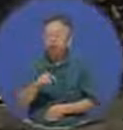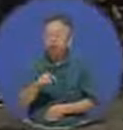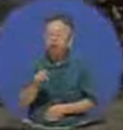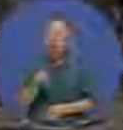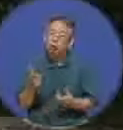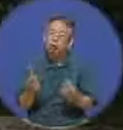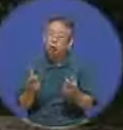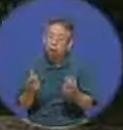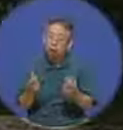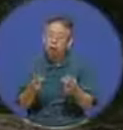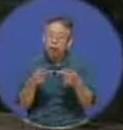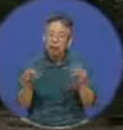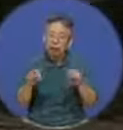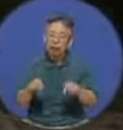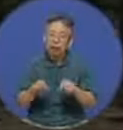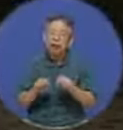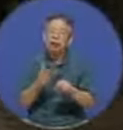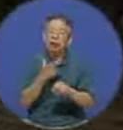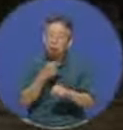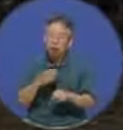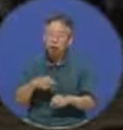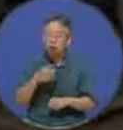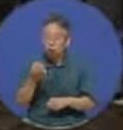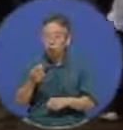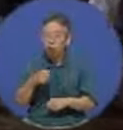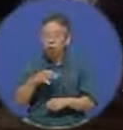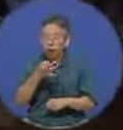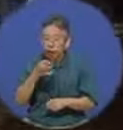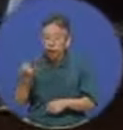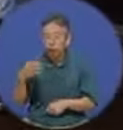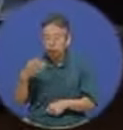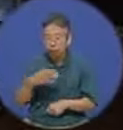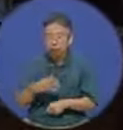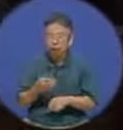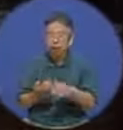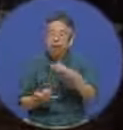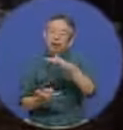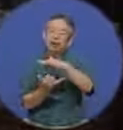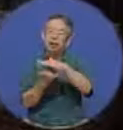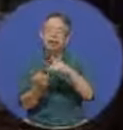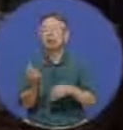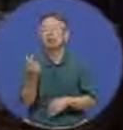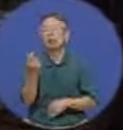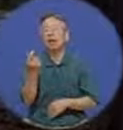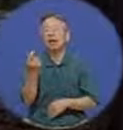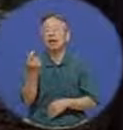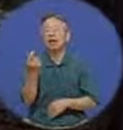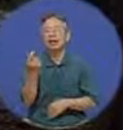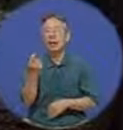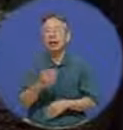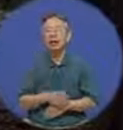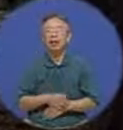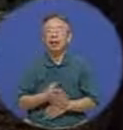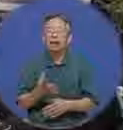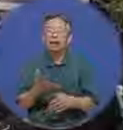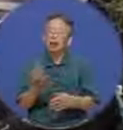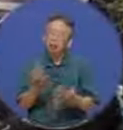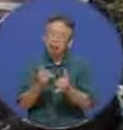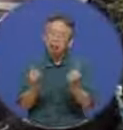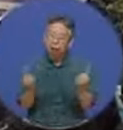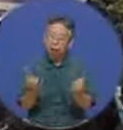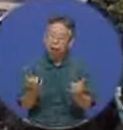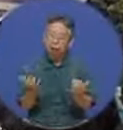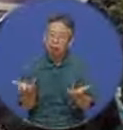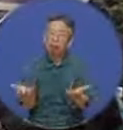をやってほしいという声は聞いてます。もともと定員は少ないんで、はい、たくさんの方に来ていただ